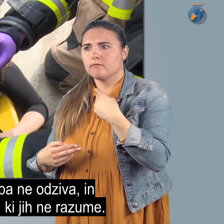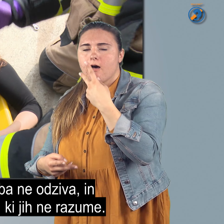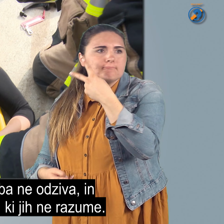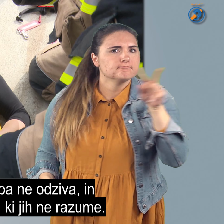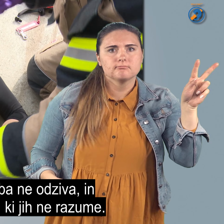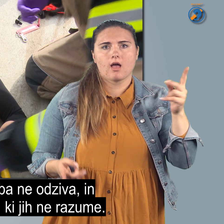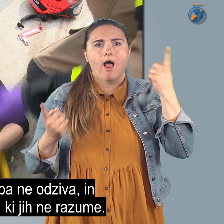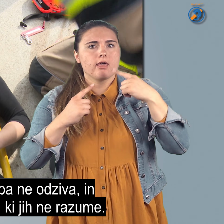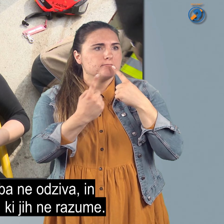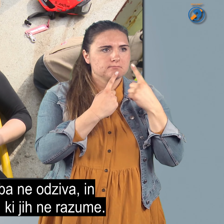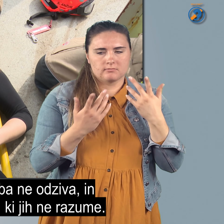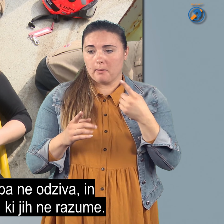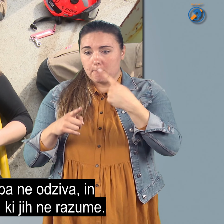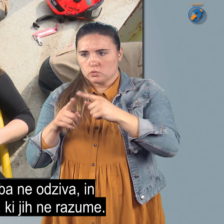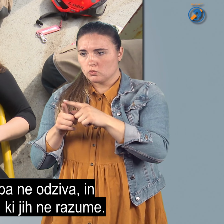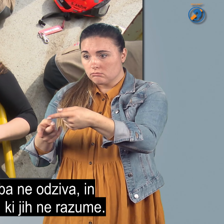razume.